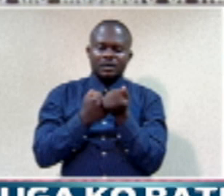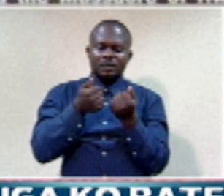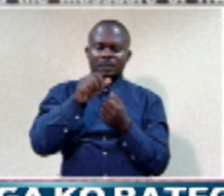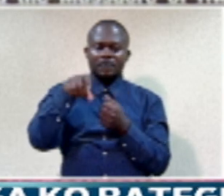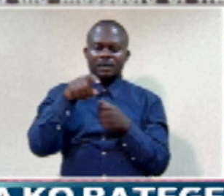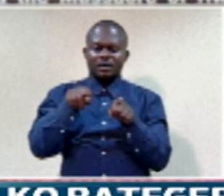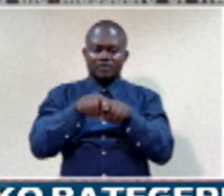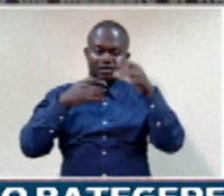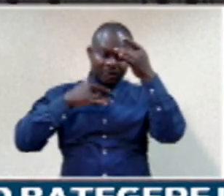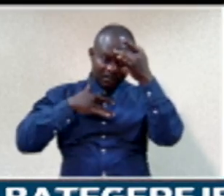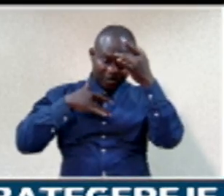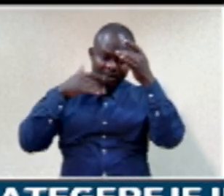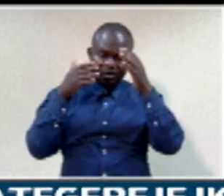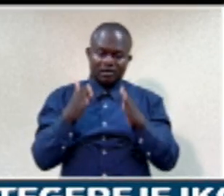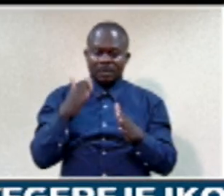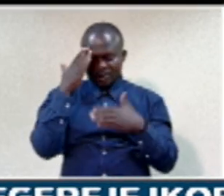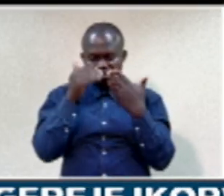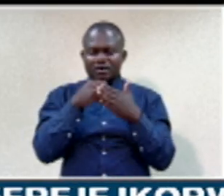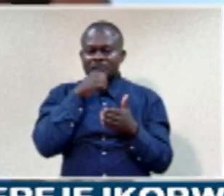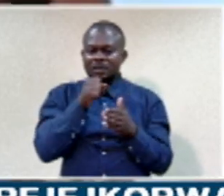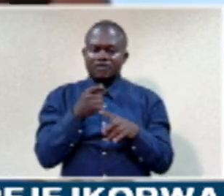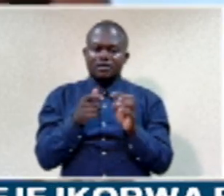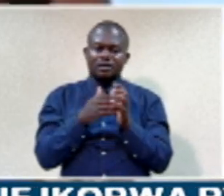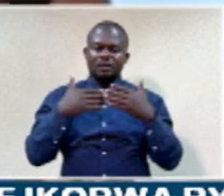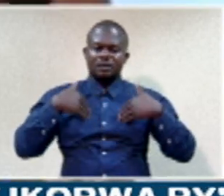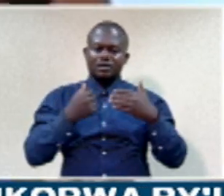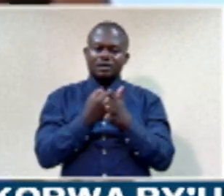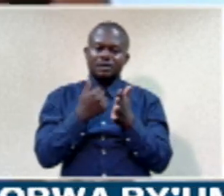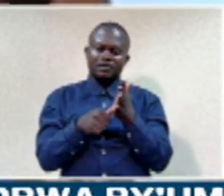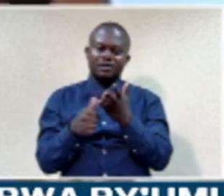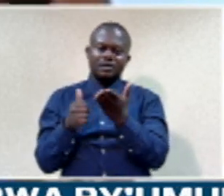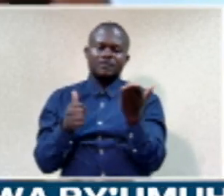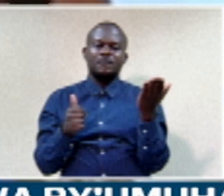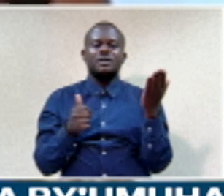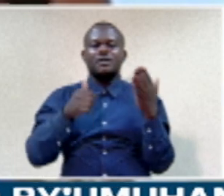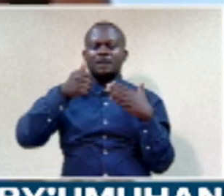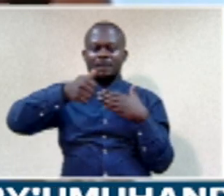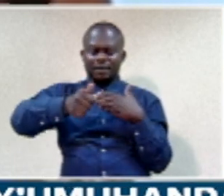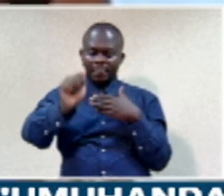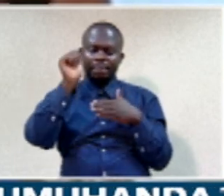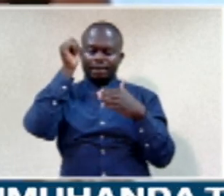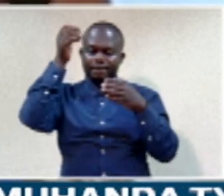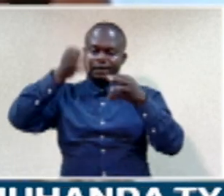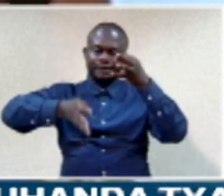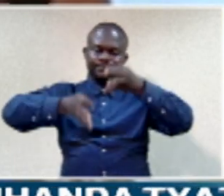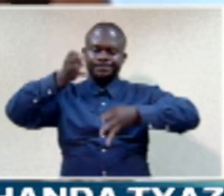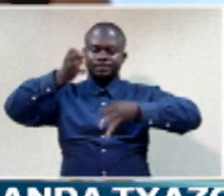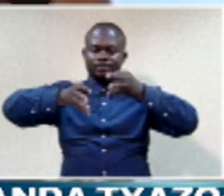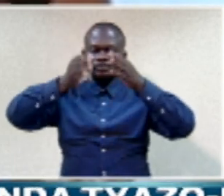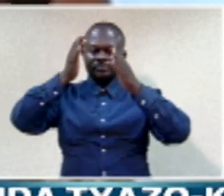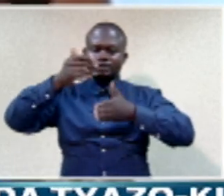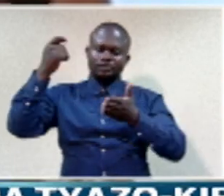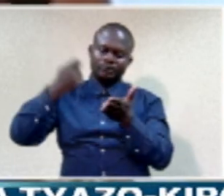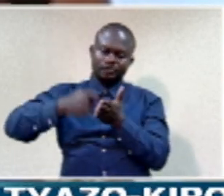akeneye nk'umurwayi, kubera ko ari mu zabukuru kandi ko ubuzima bwe buteye ikibazo. Ibyo rero ubucamanza bukaba